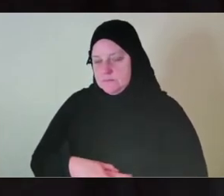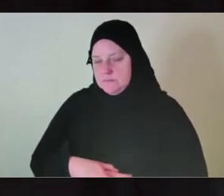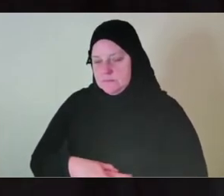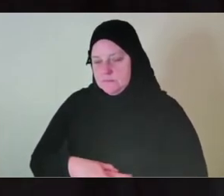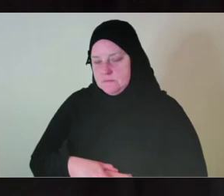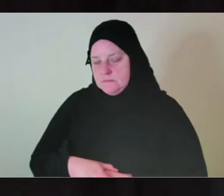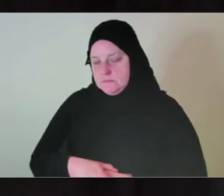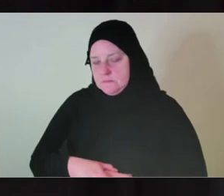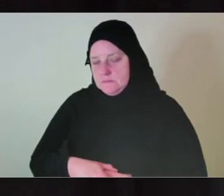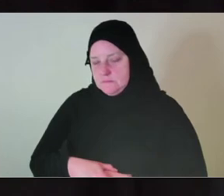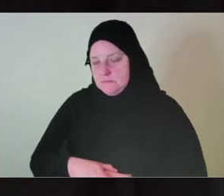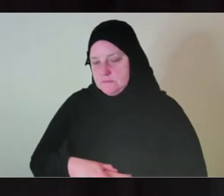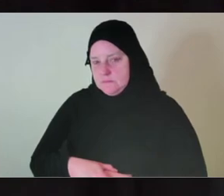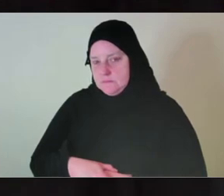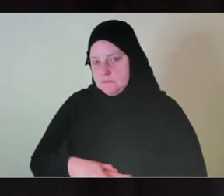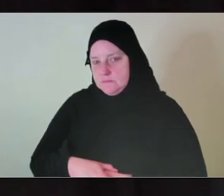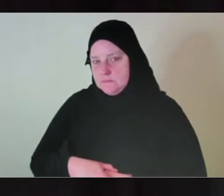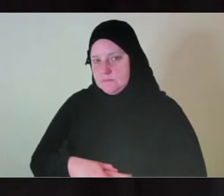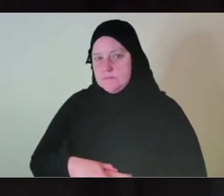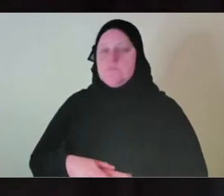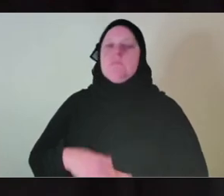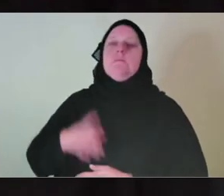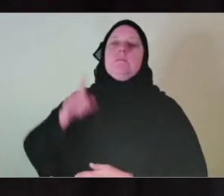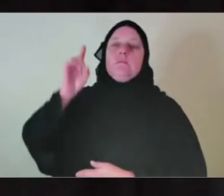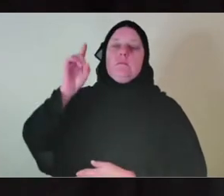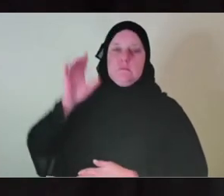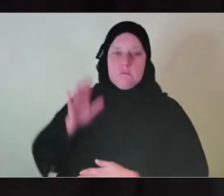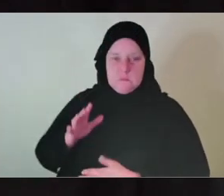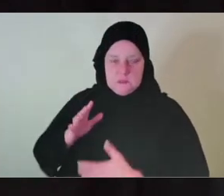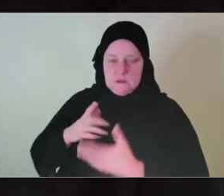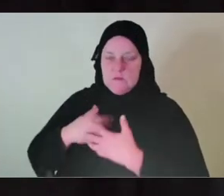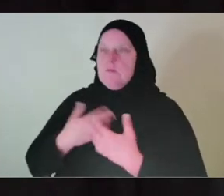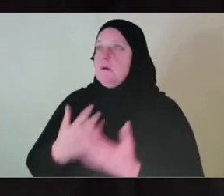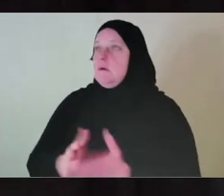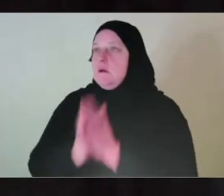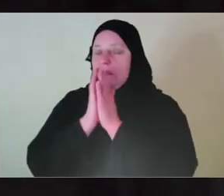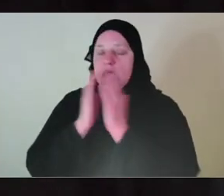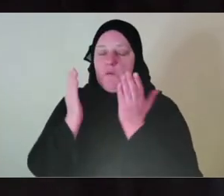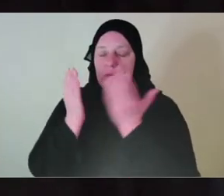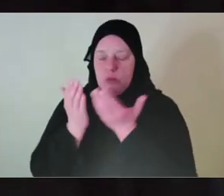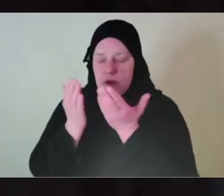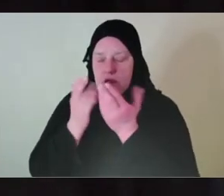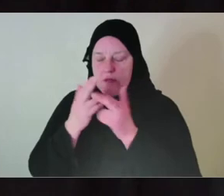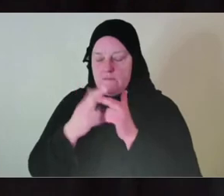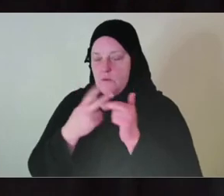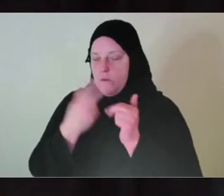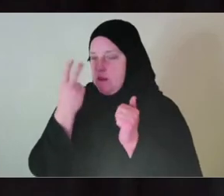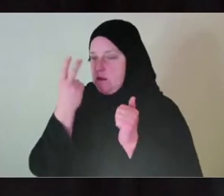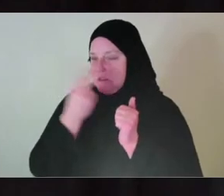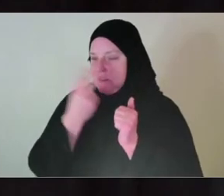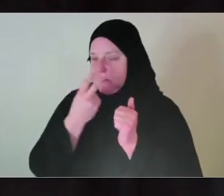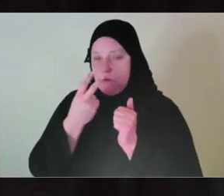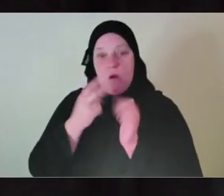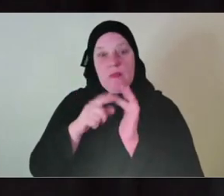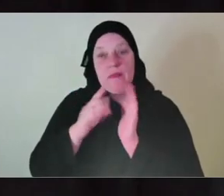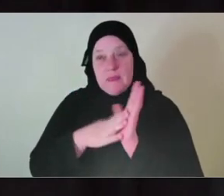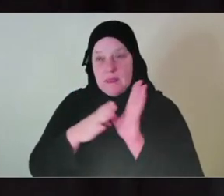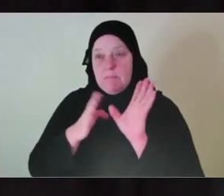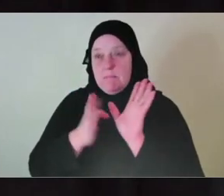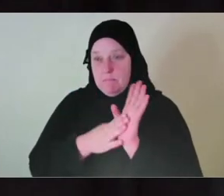يَنْقَلِبُونَ. Inshallah, we pray for the quick reappearance of our 12th Holy Imam, Imam Sahib al-Asri wa al-Zaman, who is the host of this majlis.